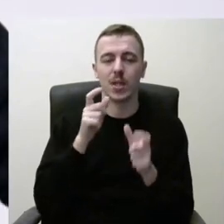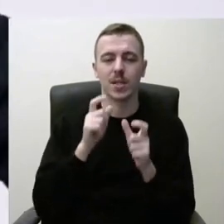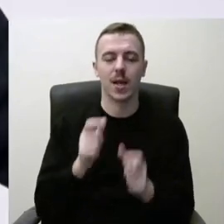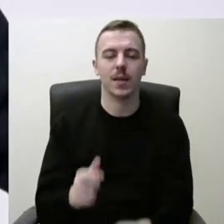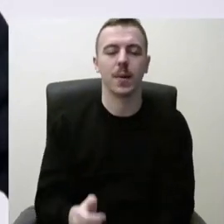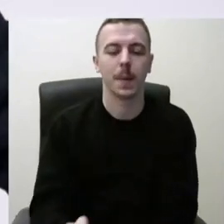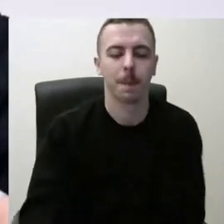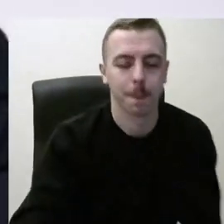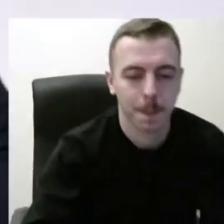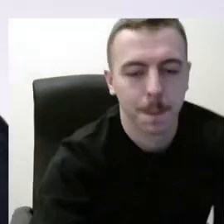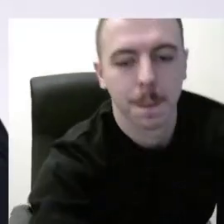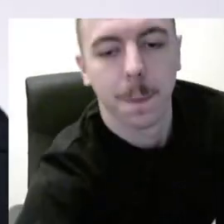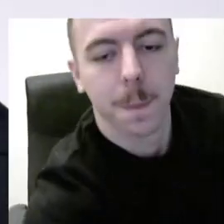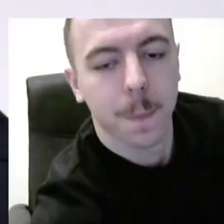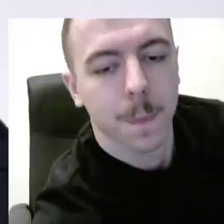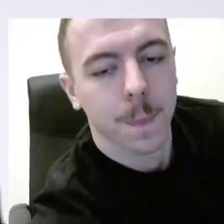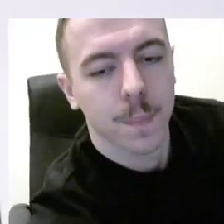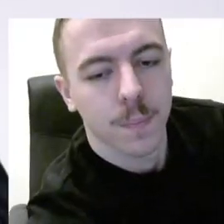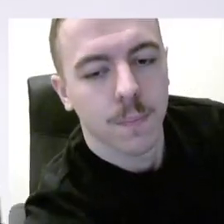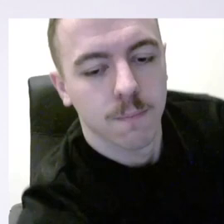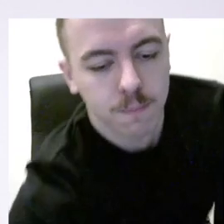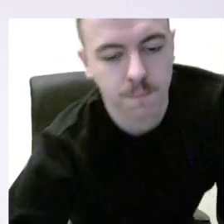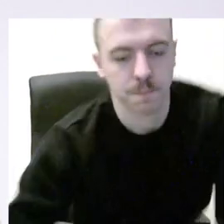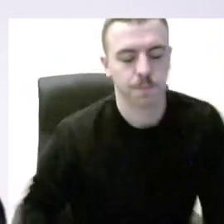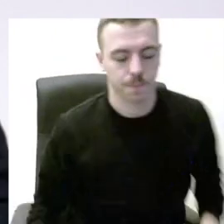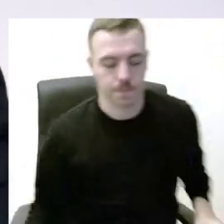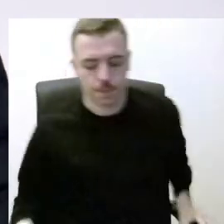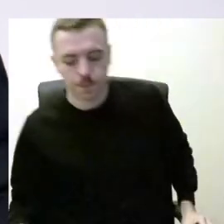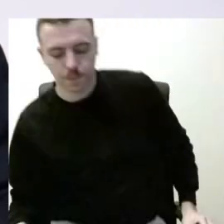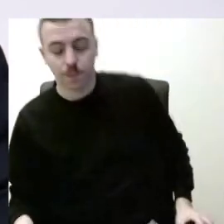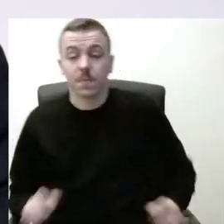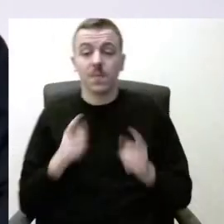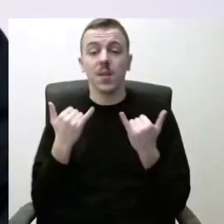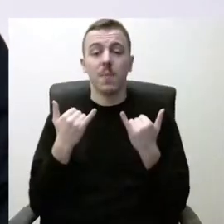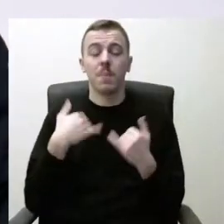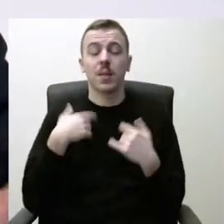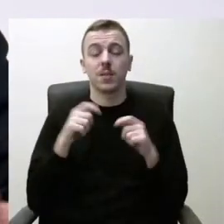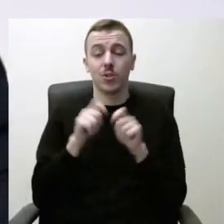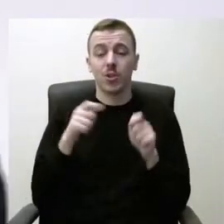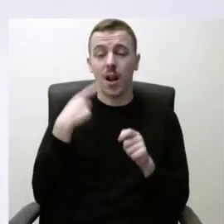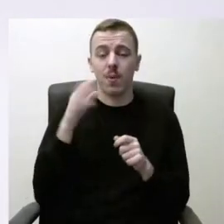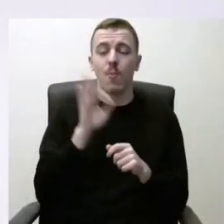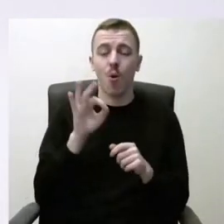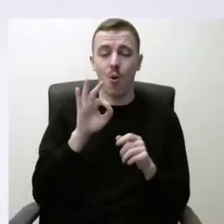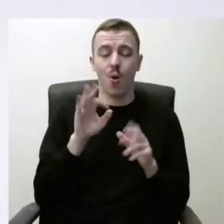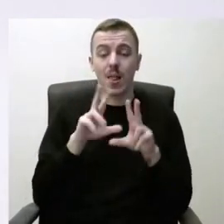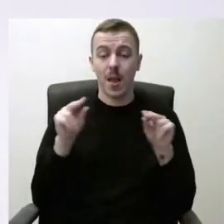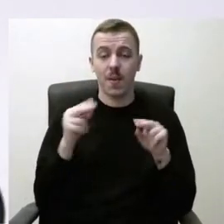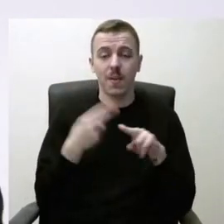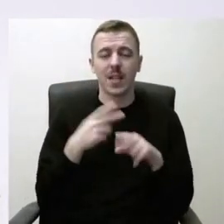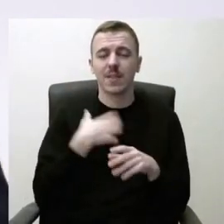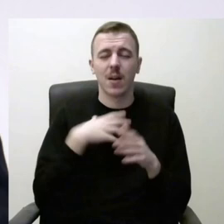jūs pradėsite atsakinėti ir jeigu jau mes čia ponai pradėjom kalbėti apie laimę, tai galim ir tęsti. Vienas iš svarbių